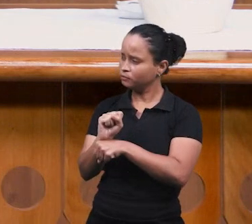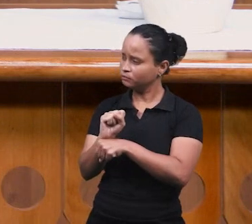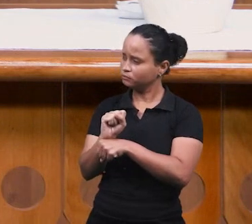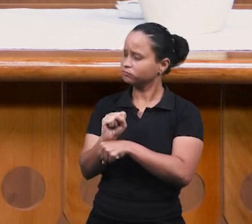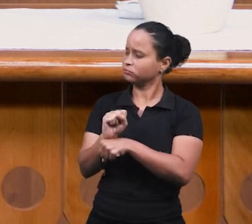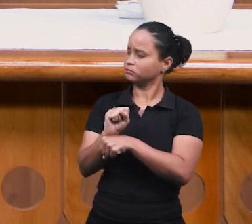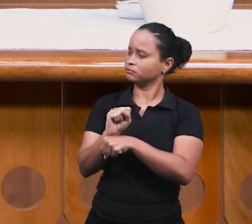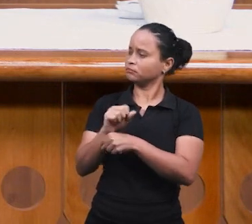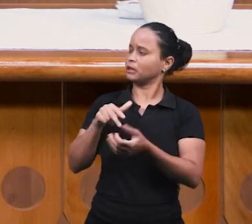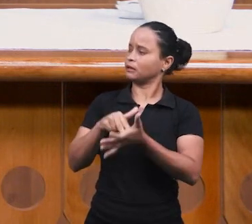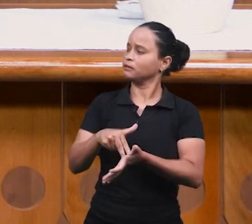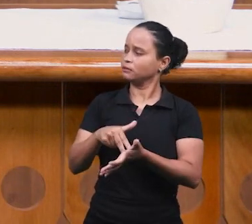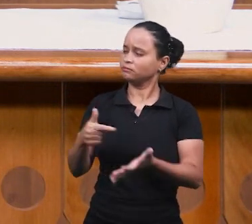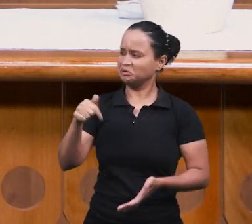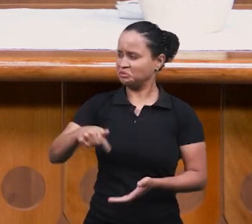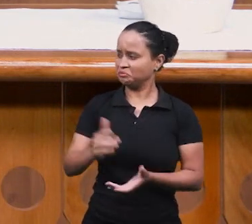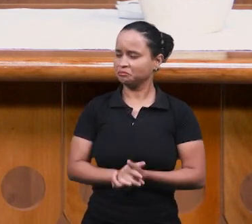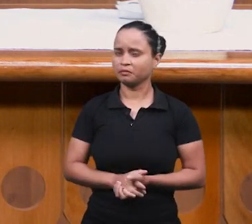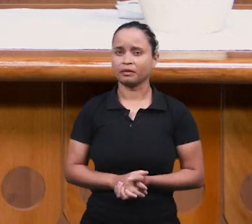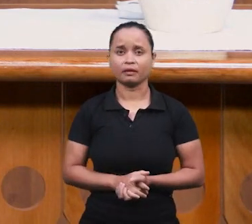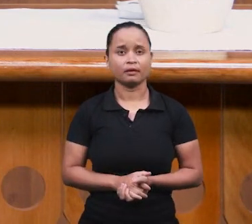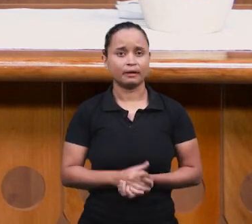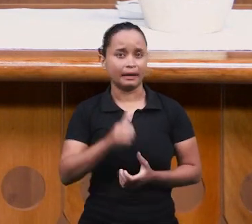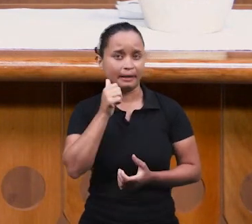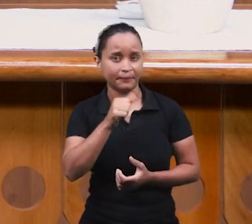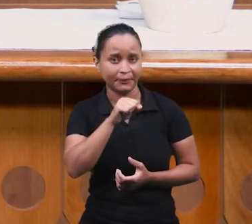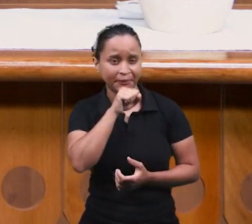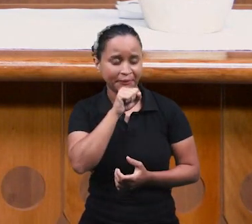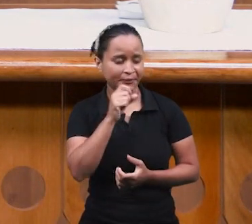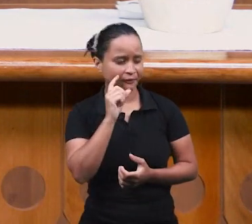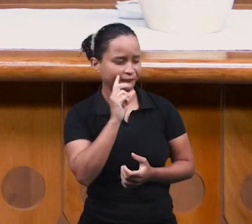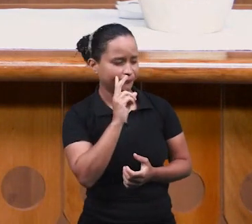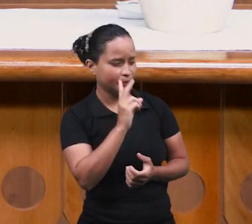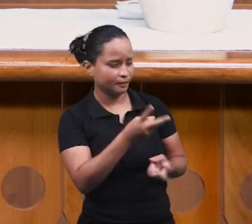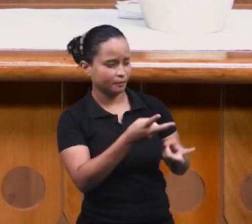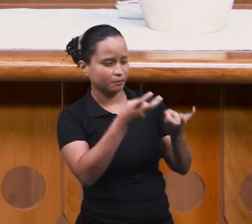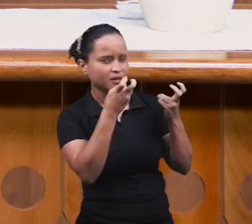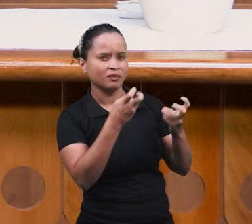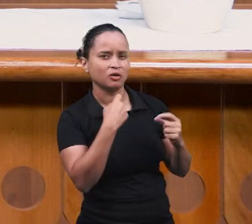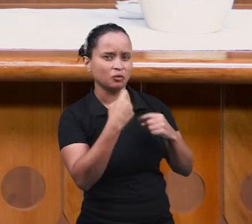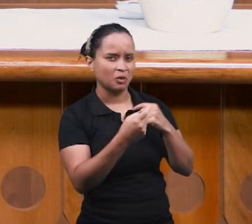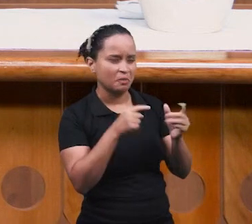regardez, tu ne peux pas oublier que Dieu a fait un miracle dans nos vies.